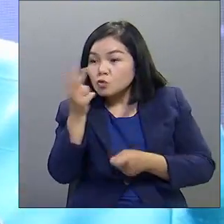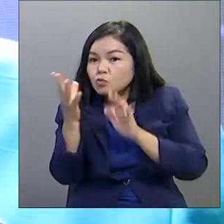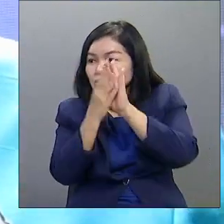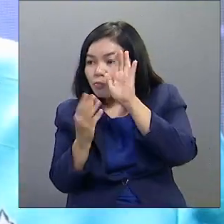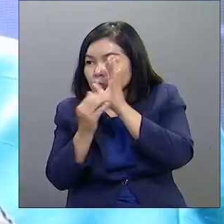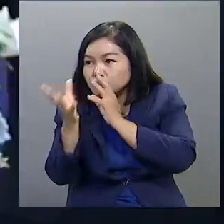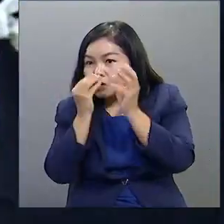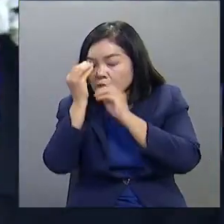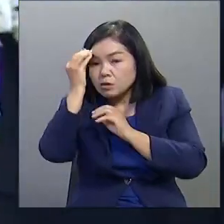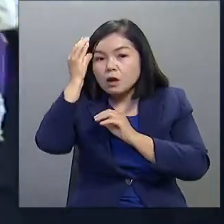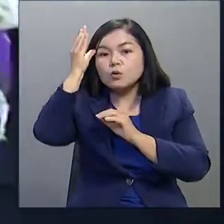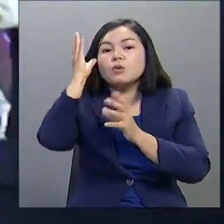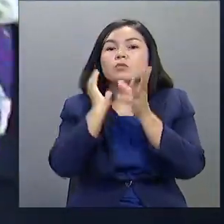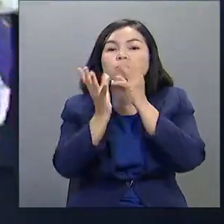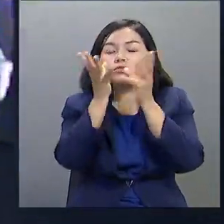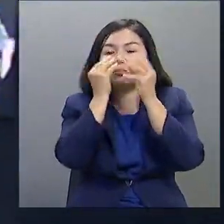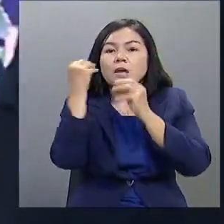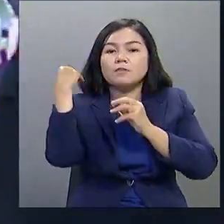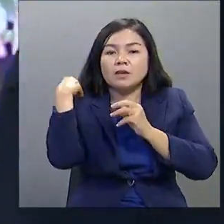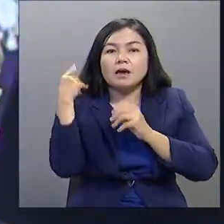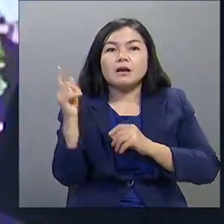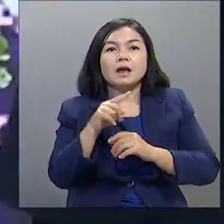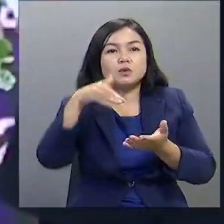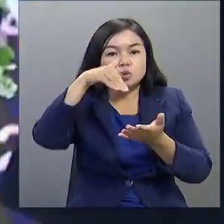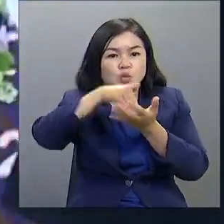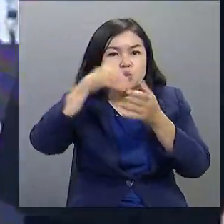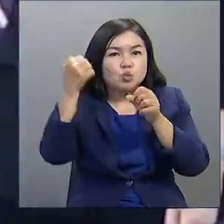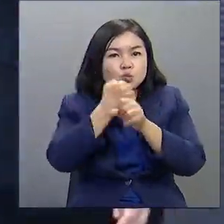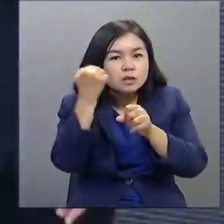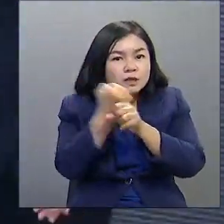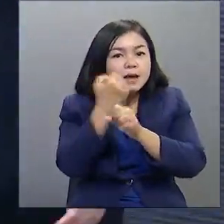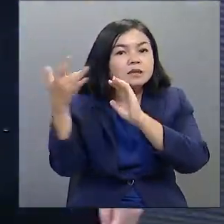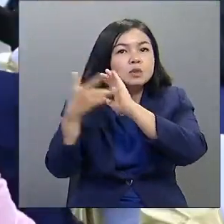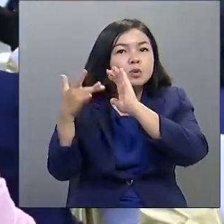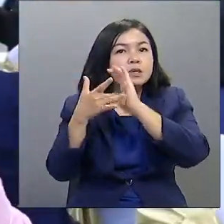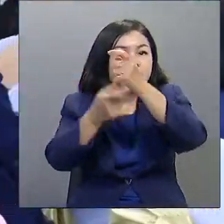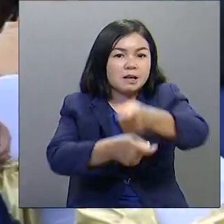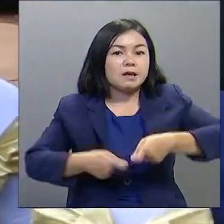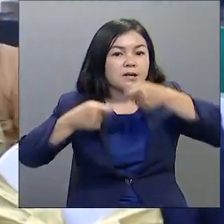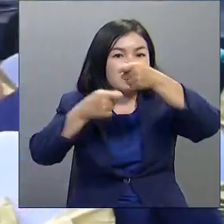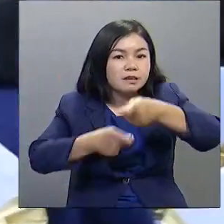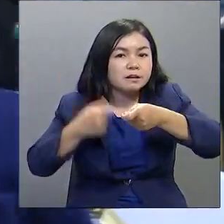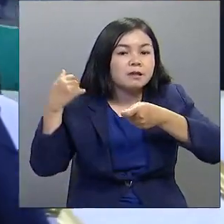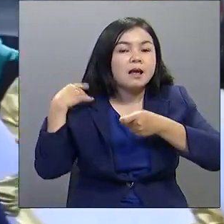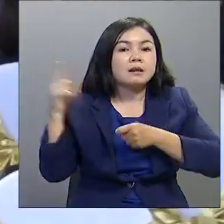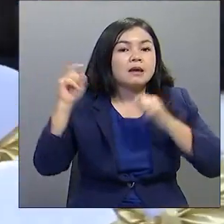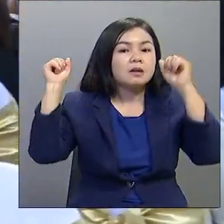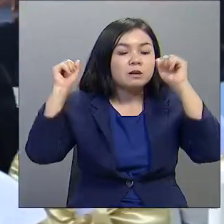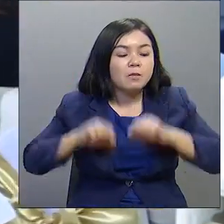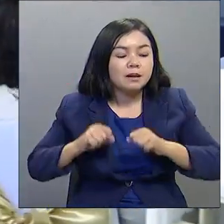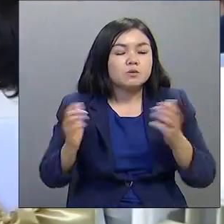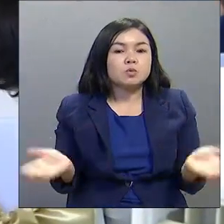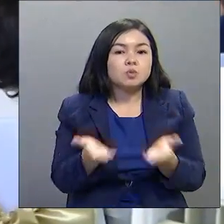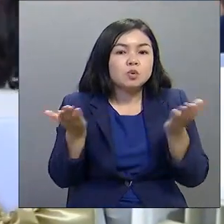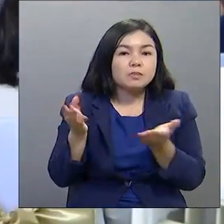อบรมเรียนรู้ สำหรับศูนย์วิจัยและพัฒนานวัตกรรมด้านการเกษตรแห่งนี้ค่ะได้รับอนุมัติในการส่งเสริม